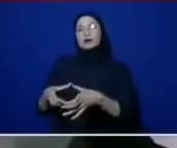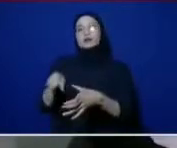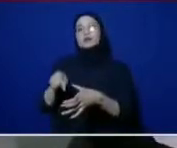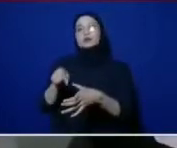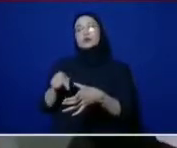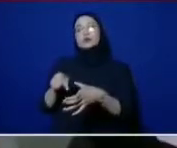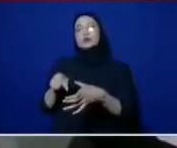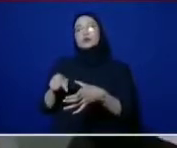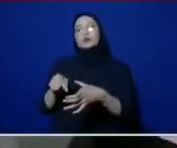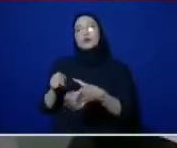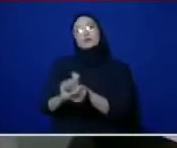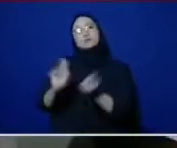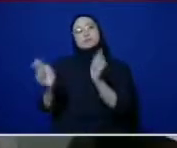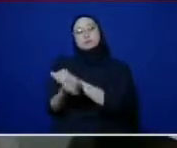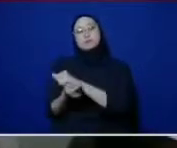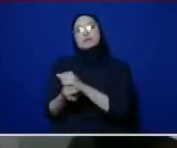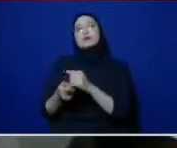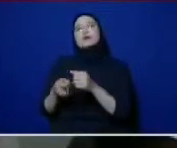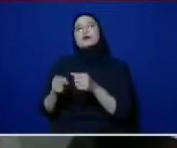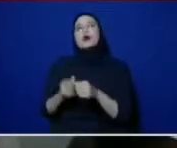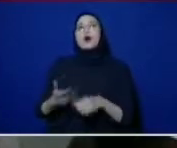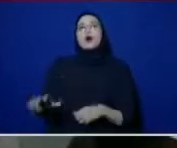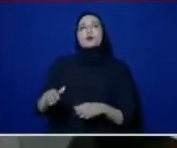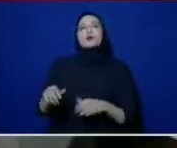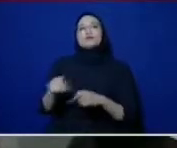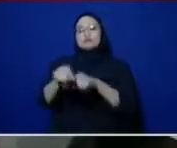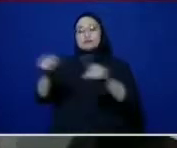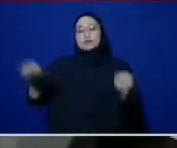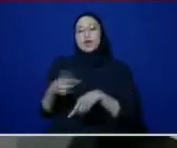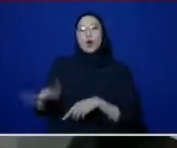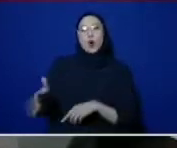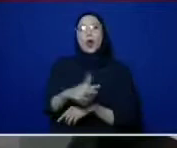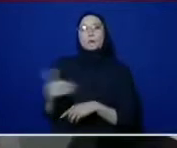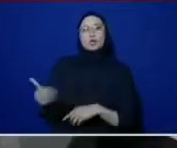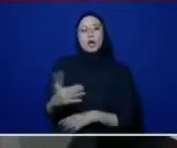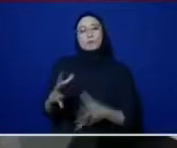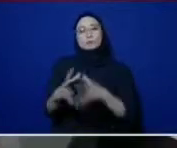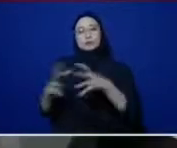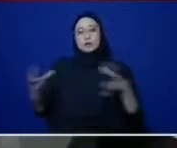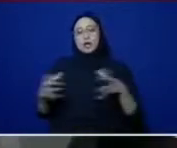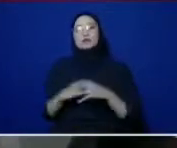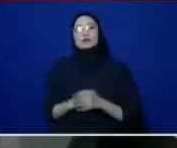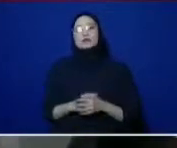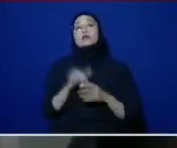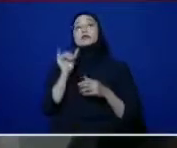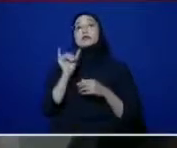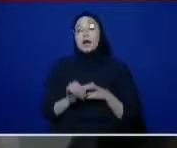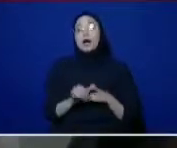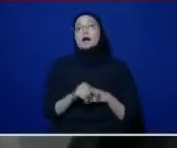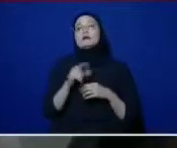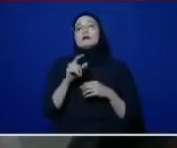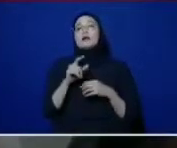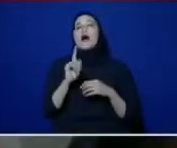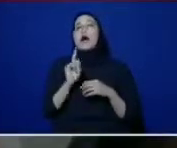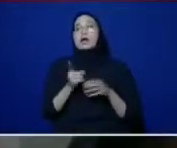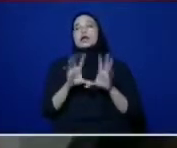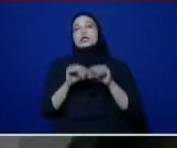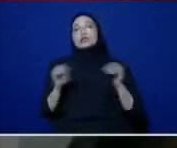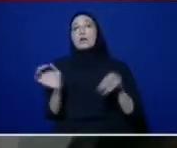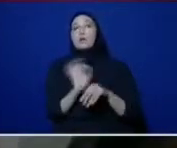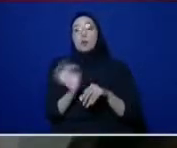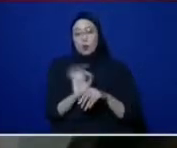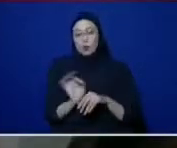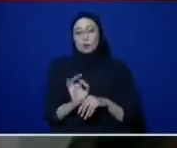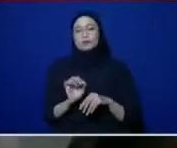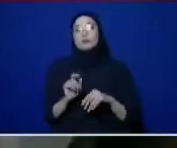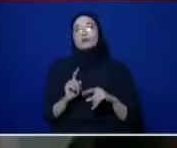menjadi sebuah kolam ikan besar. Saya kira banyak hal. Memang ada 1, 2, 3 yang memang belum dikerjakan. Tetapi